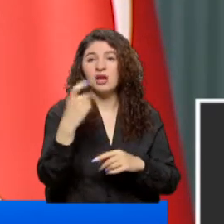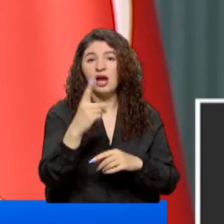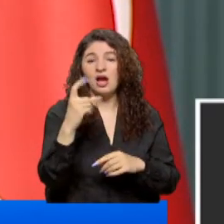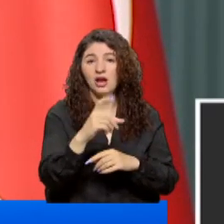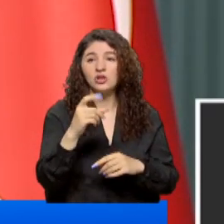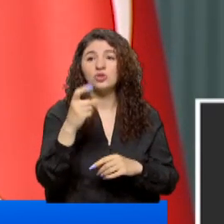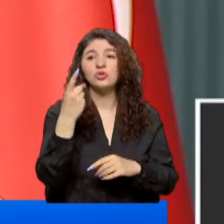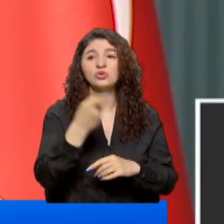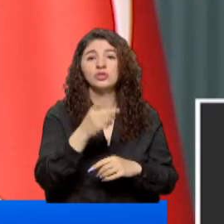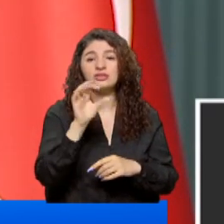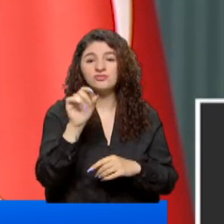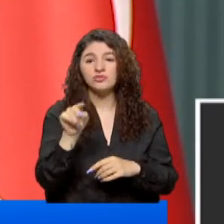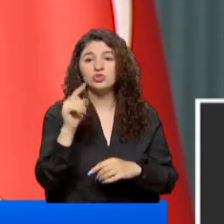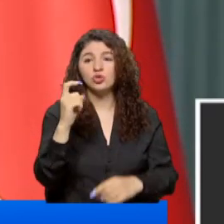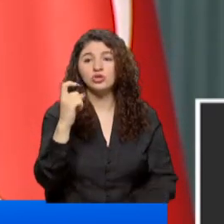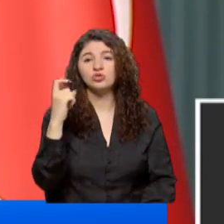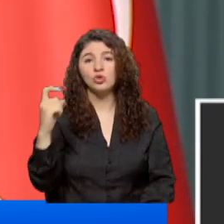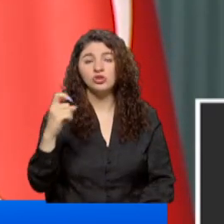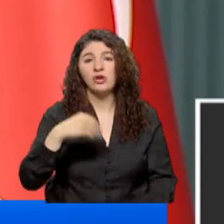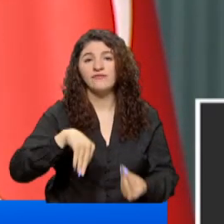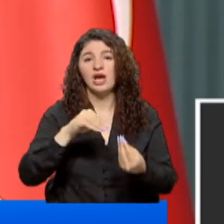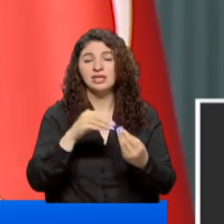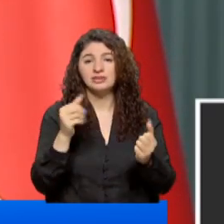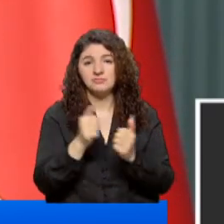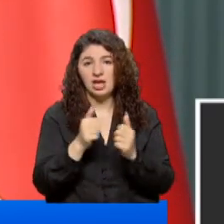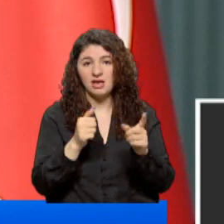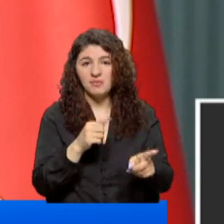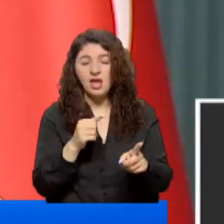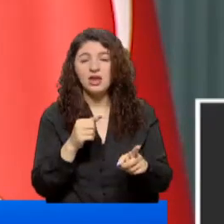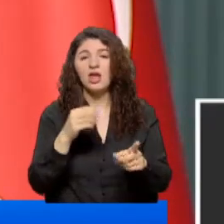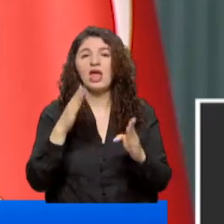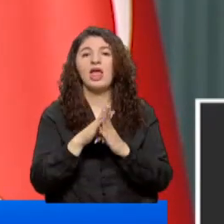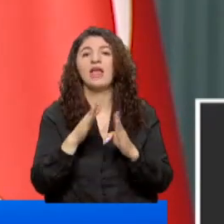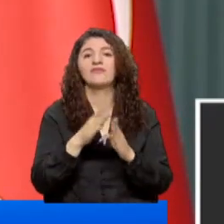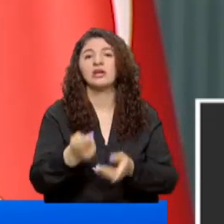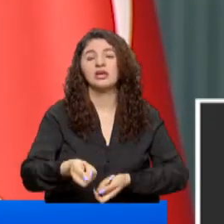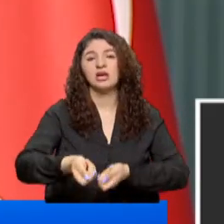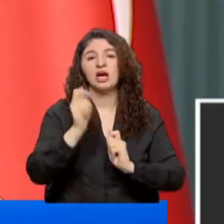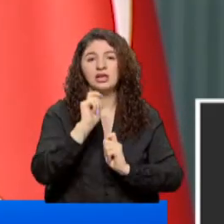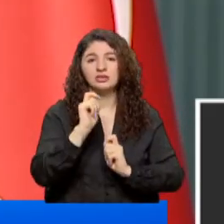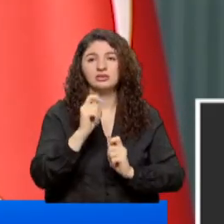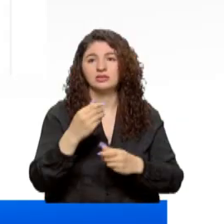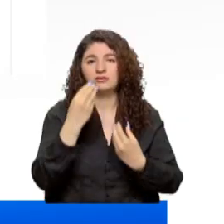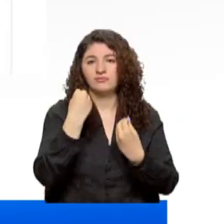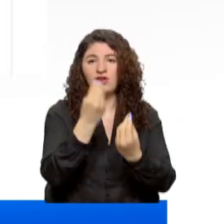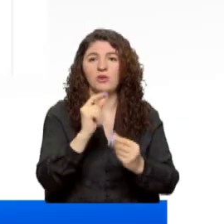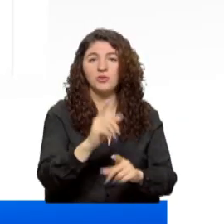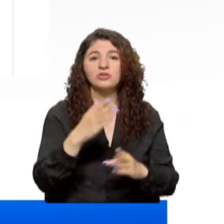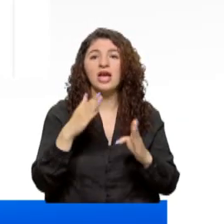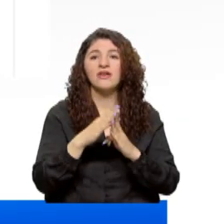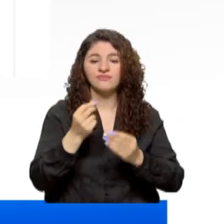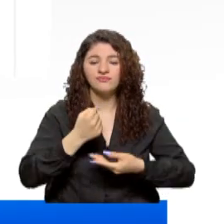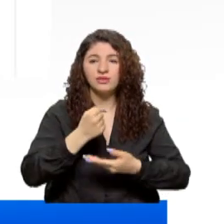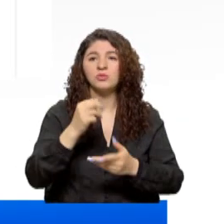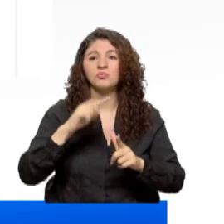aylık yüzde 0,99 faizli konut kredisi sağlıyor konut